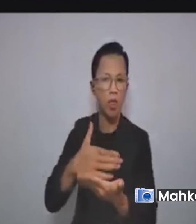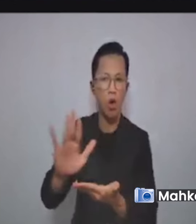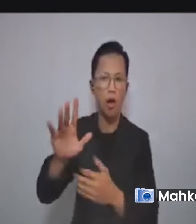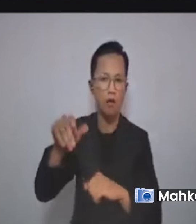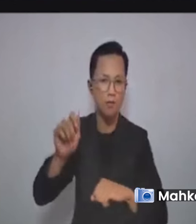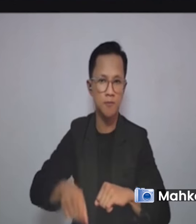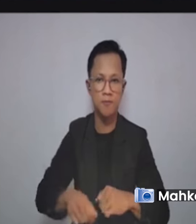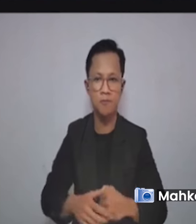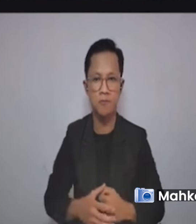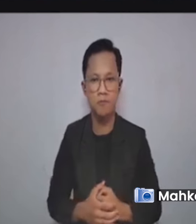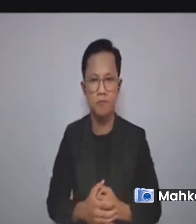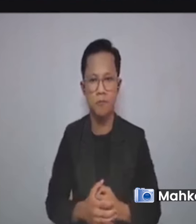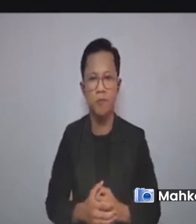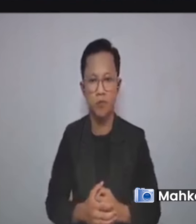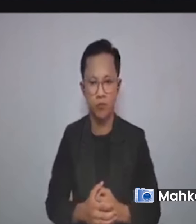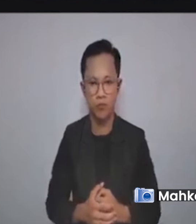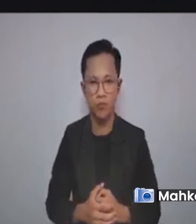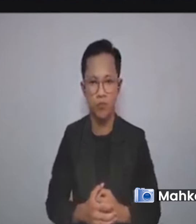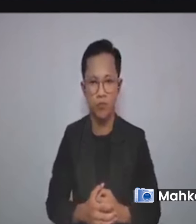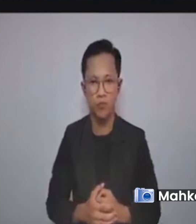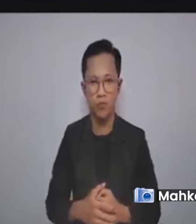seluruhnya pendapat